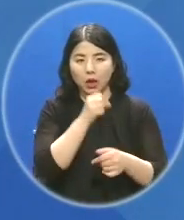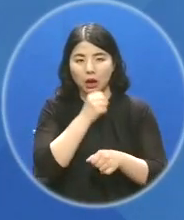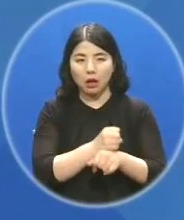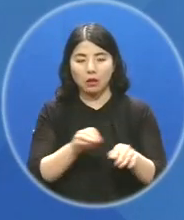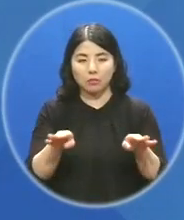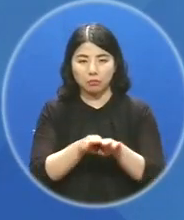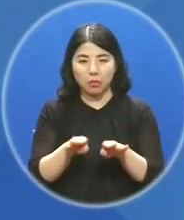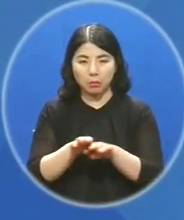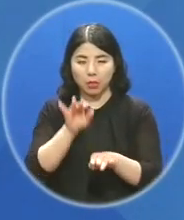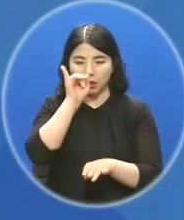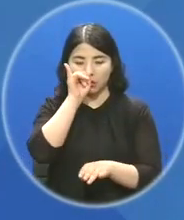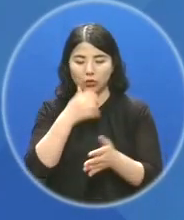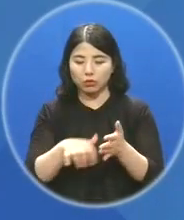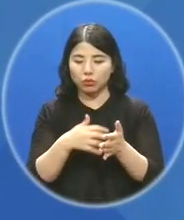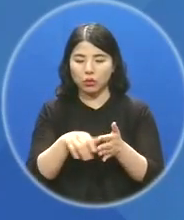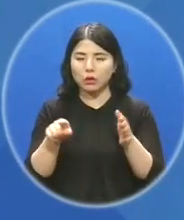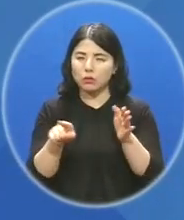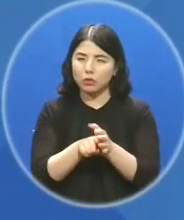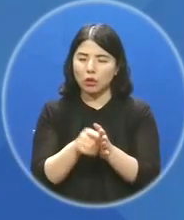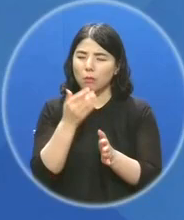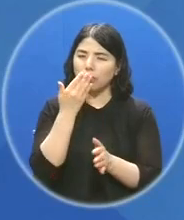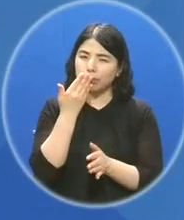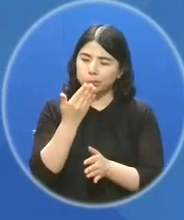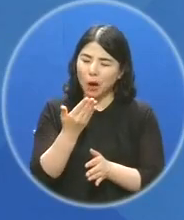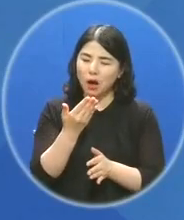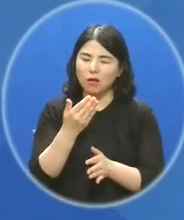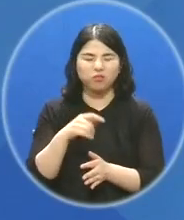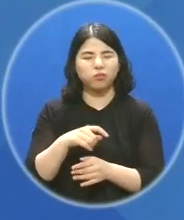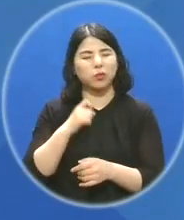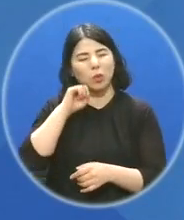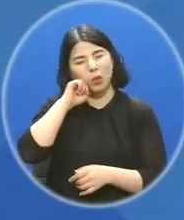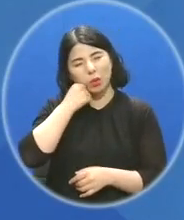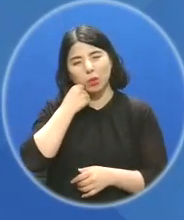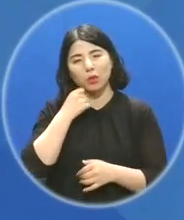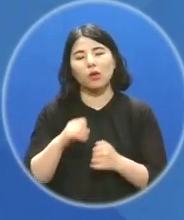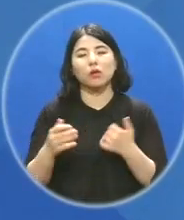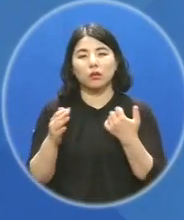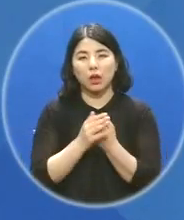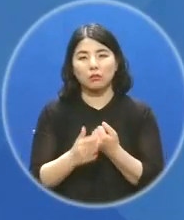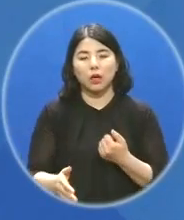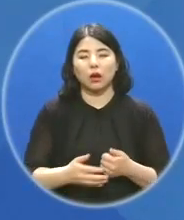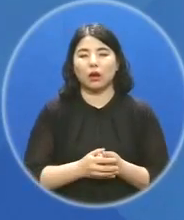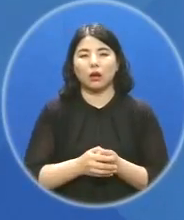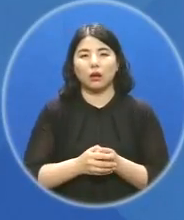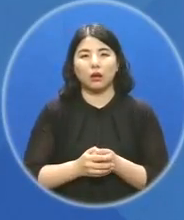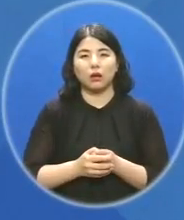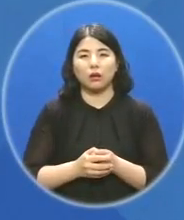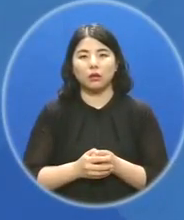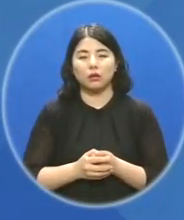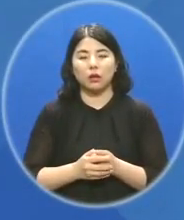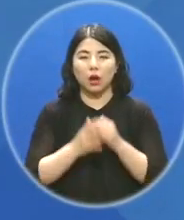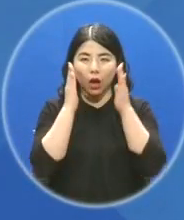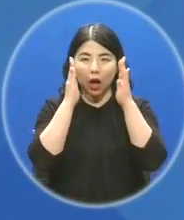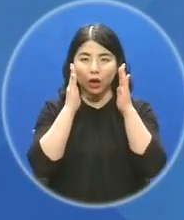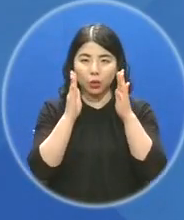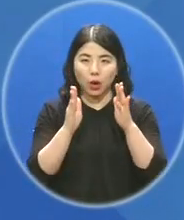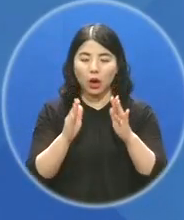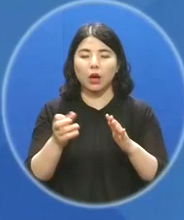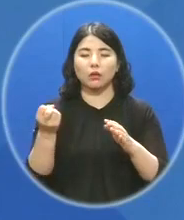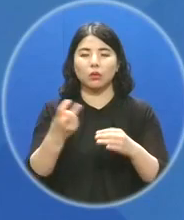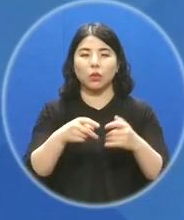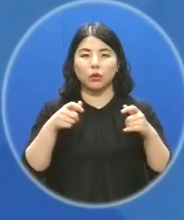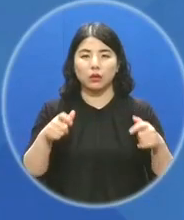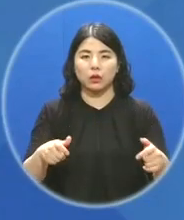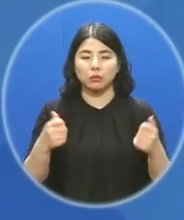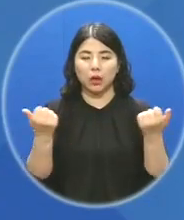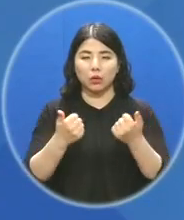가지가 있는데 이게 좀 신뢰할 수가 어려워요. 그래서 좀 학회라든지 지방의회